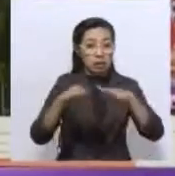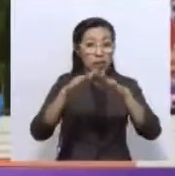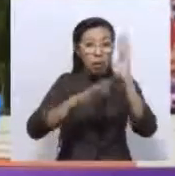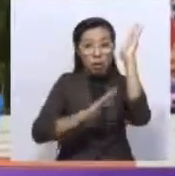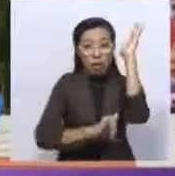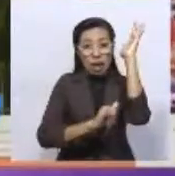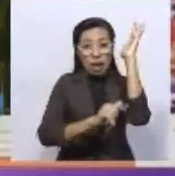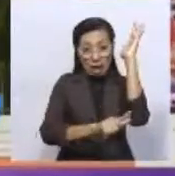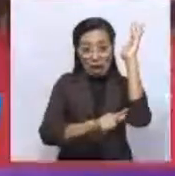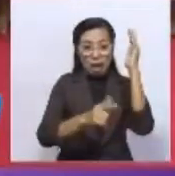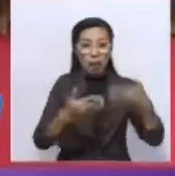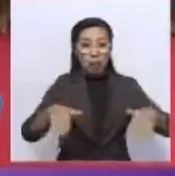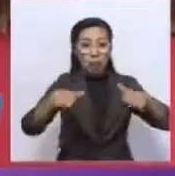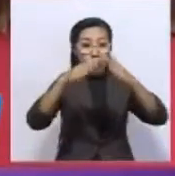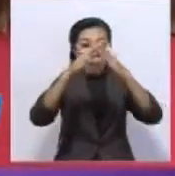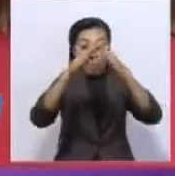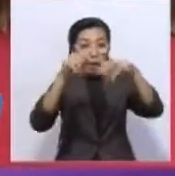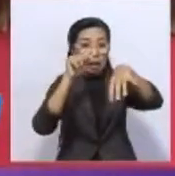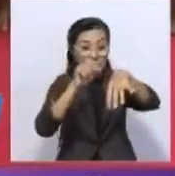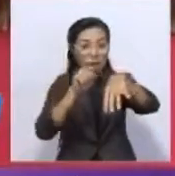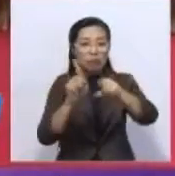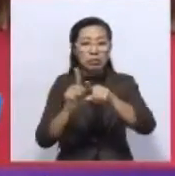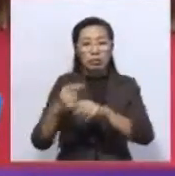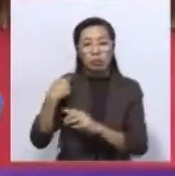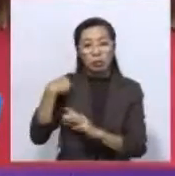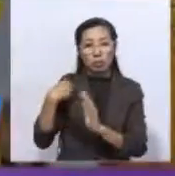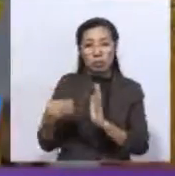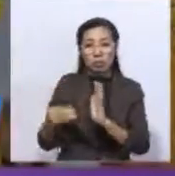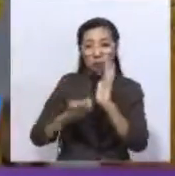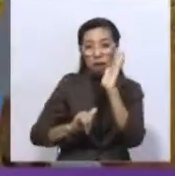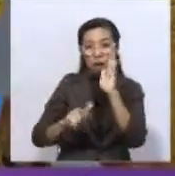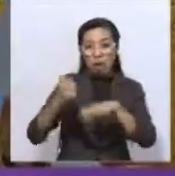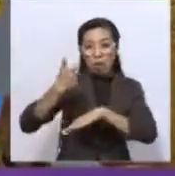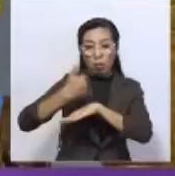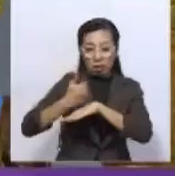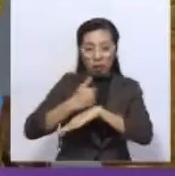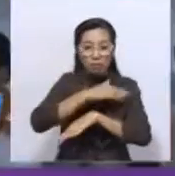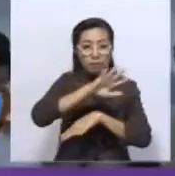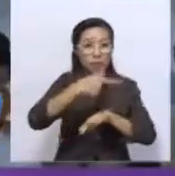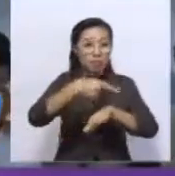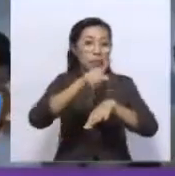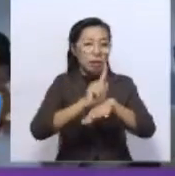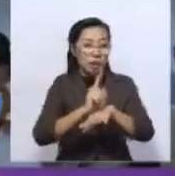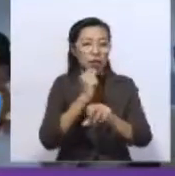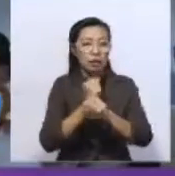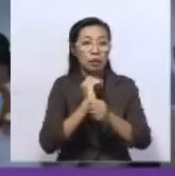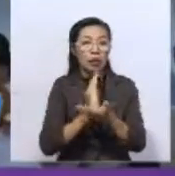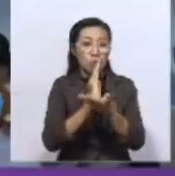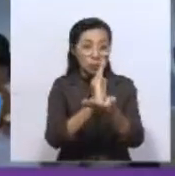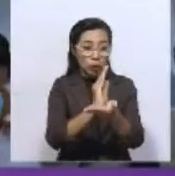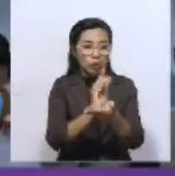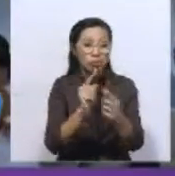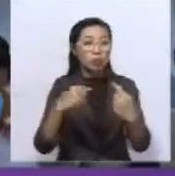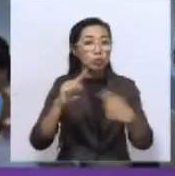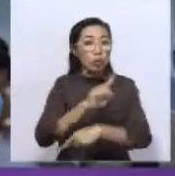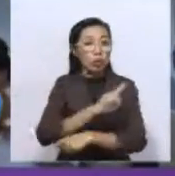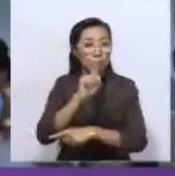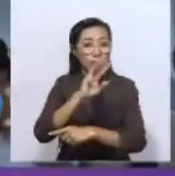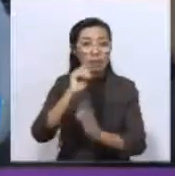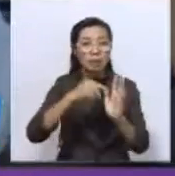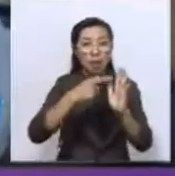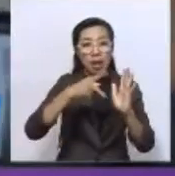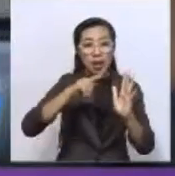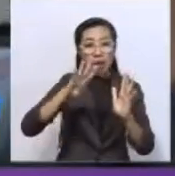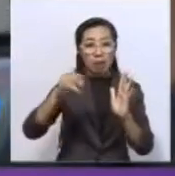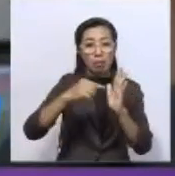องยะลานายอนุชิตตระกูลมุทุตาผู้ว่าราชการจังหวัดยะลาเป็นประธานในพิธีทำบุญตักบาตรเนื่องในวันมาฆบูชา